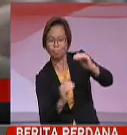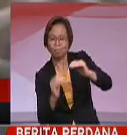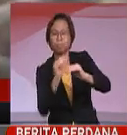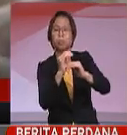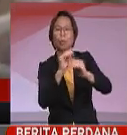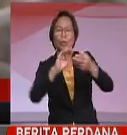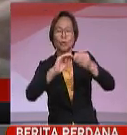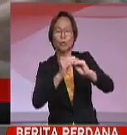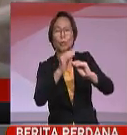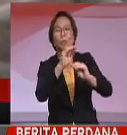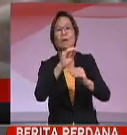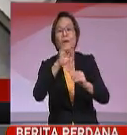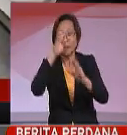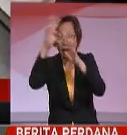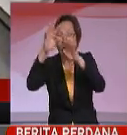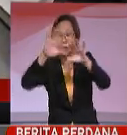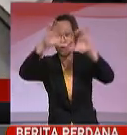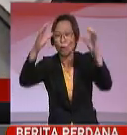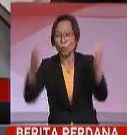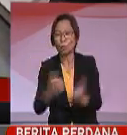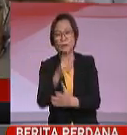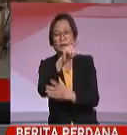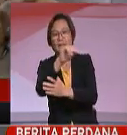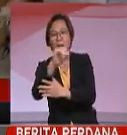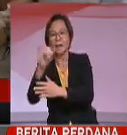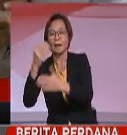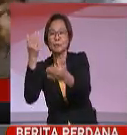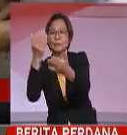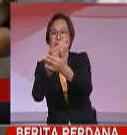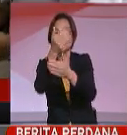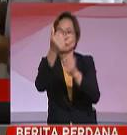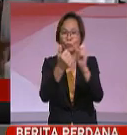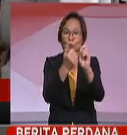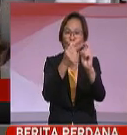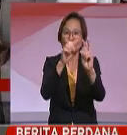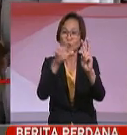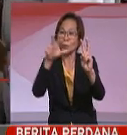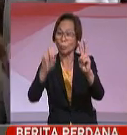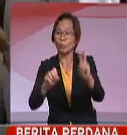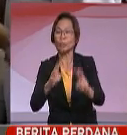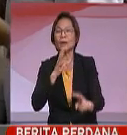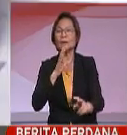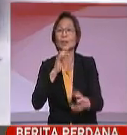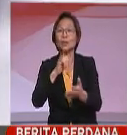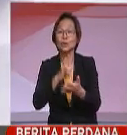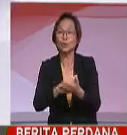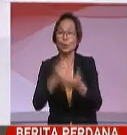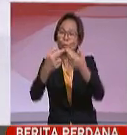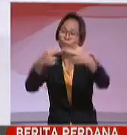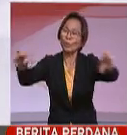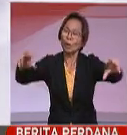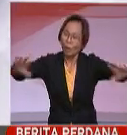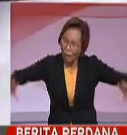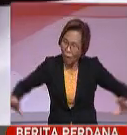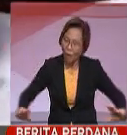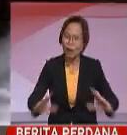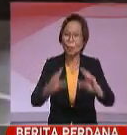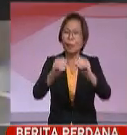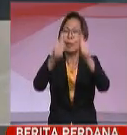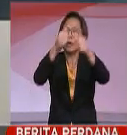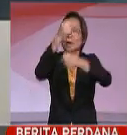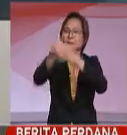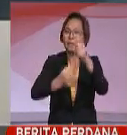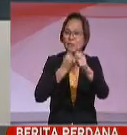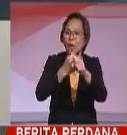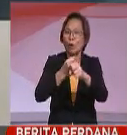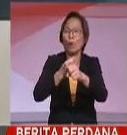dalam indeks inovasi Global ia menjelang 2030 berkata demikian ketika melancarkan siram kemuncak tahun